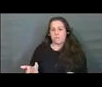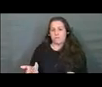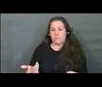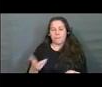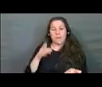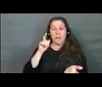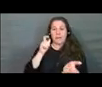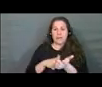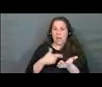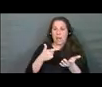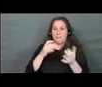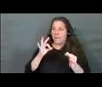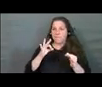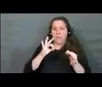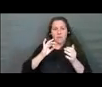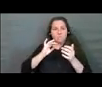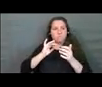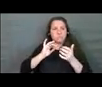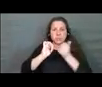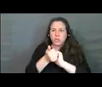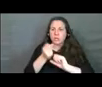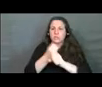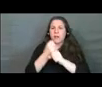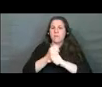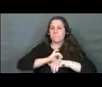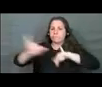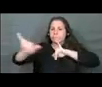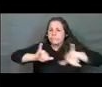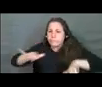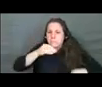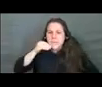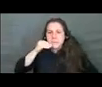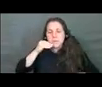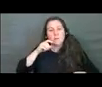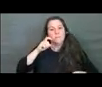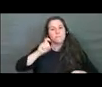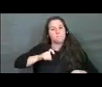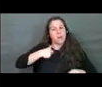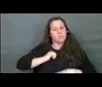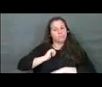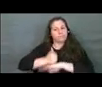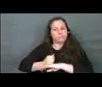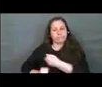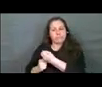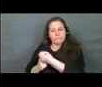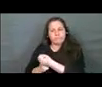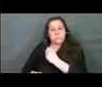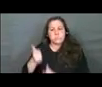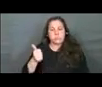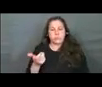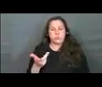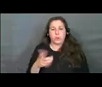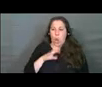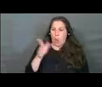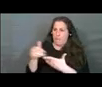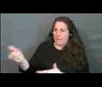façons de travailler, ben on y a fallu qu'on intensifie le soutien. Il y en a qui l'ont demandé, il y en a chez qui on a senti que c'était un besoin, il a